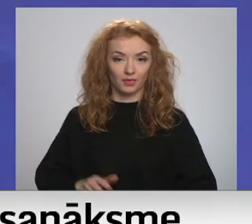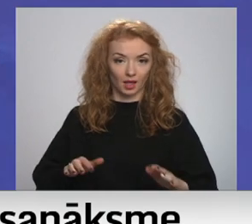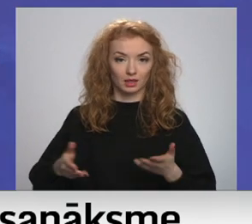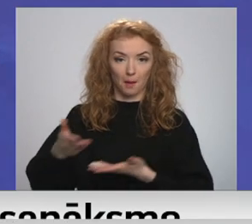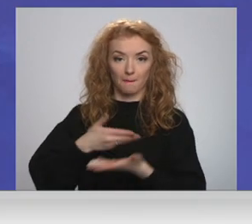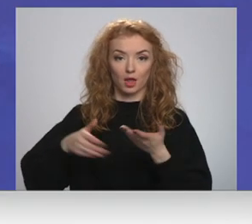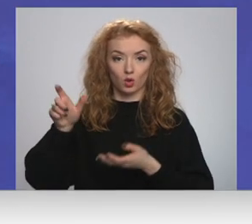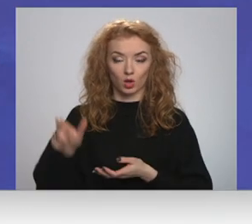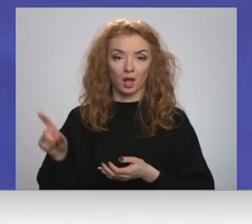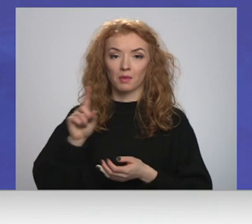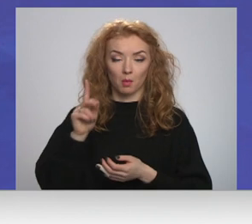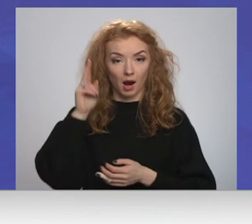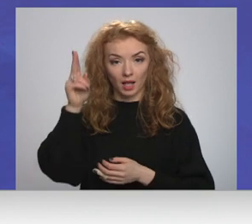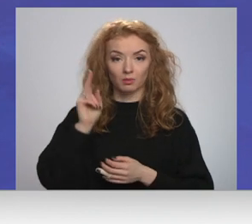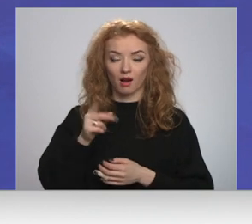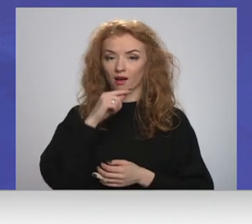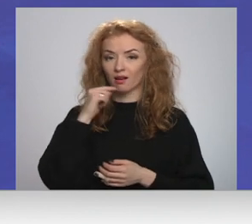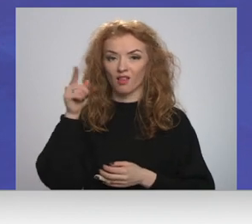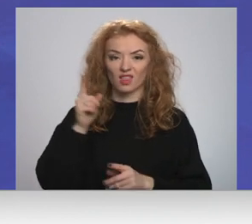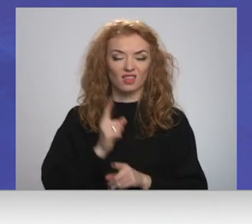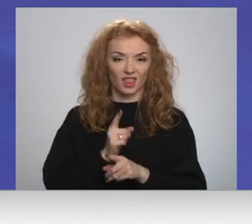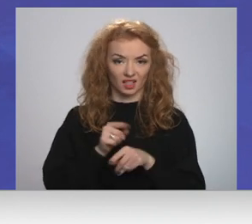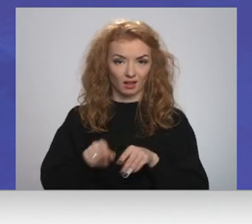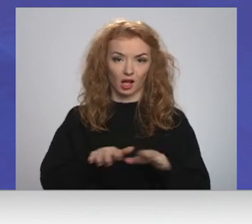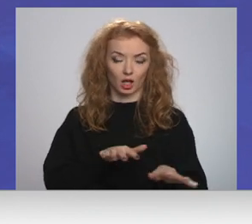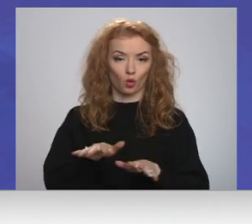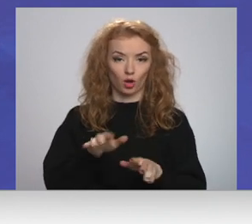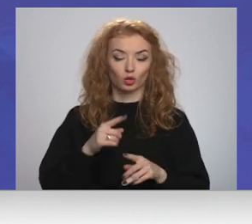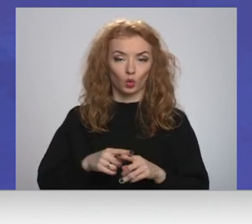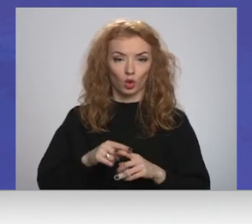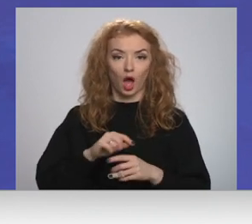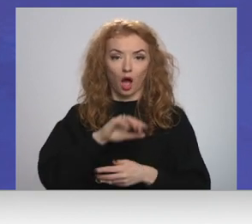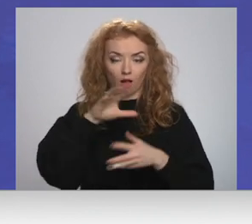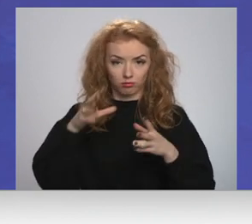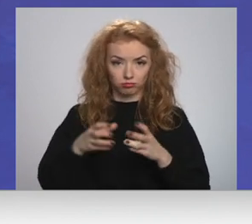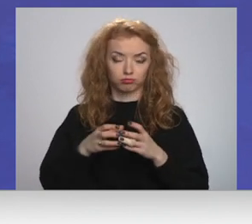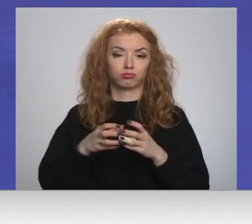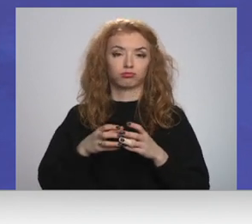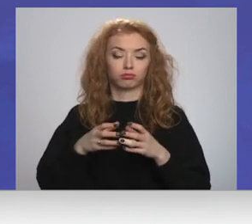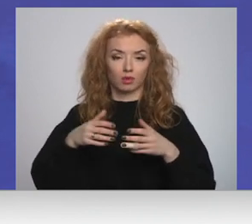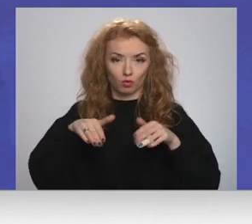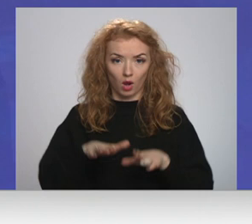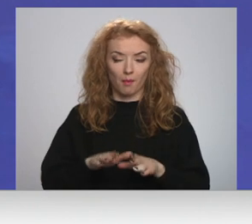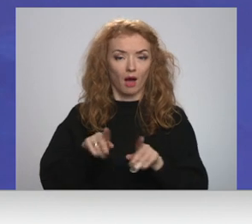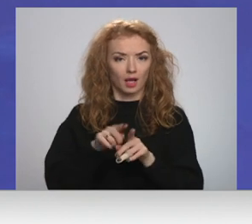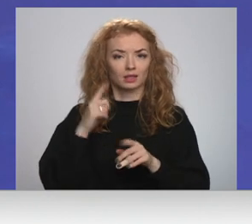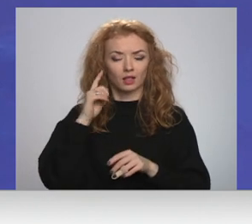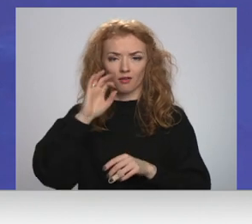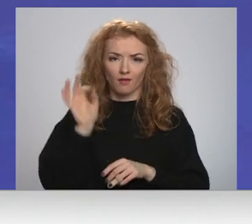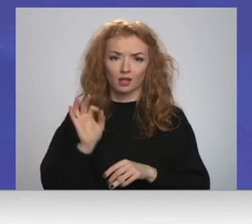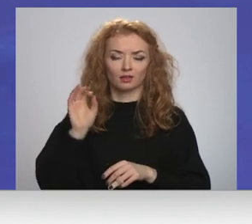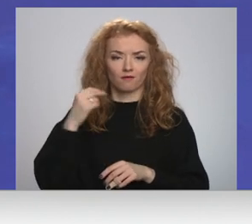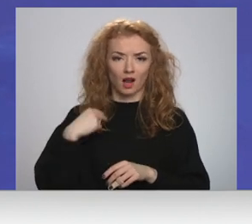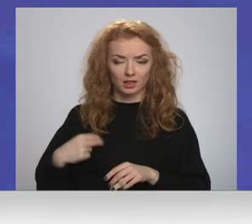Sabiedrotiem ir vienota pārliecība, ka Krievijai nevajadzētu spērt šādus soļus, kā arī kopīga apņemšanās, un to noteikti dzirdēju no Francijas, Vācijas un